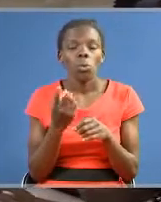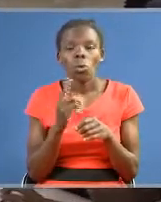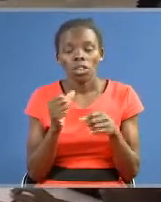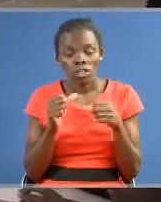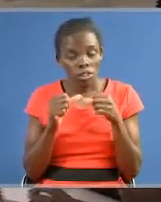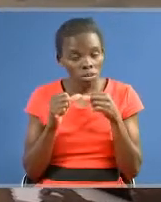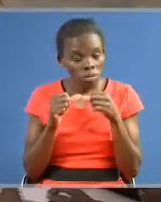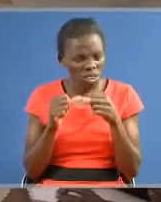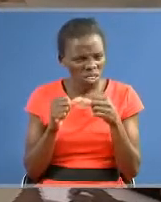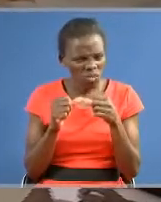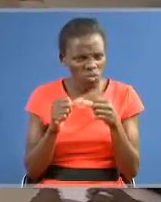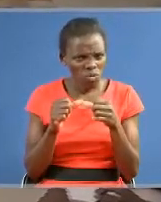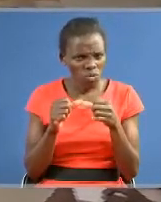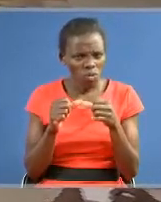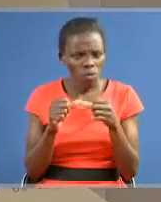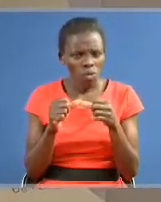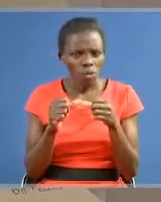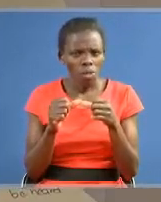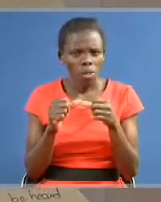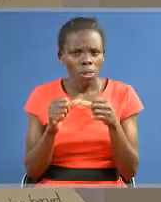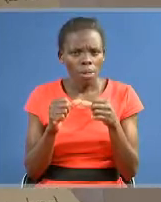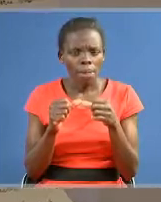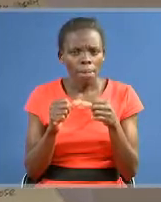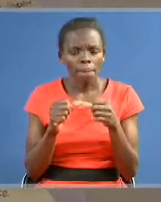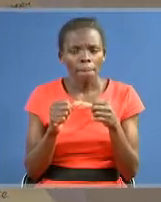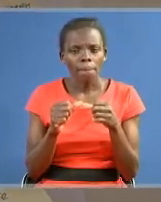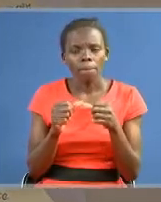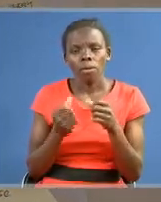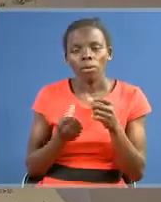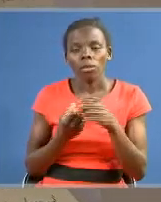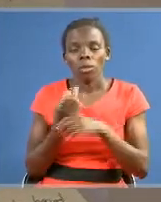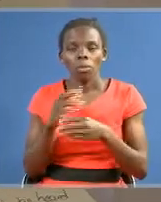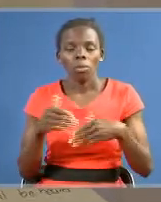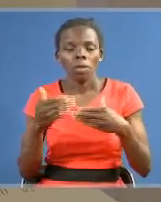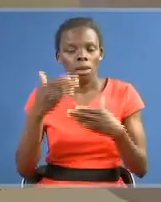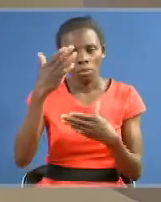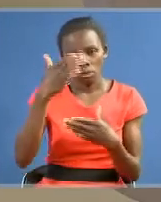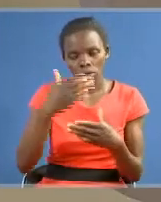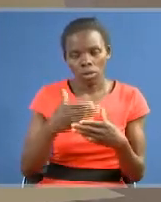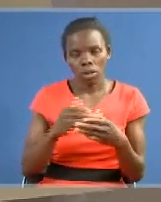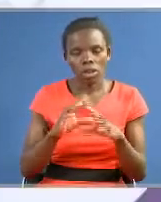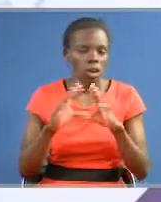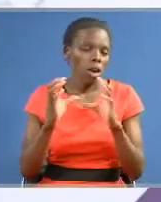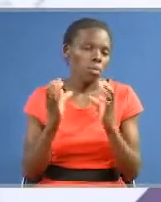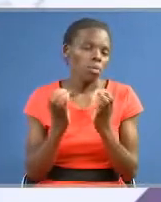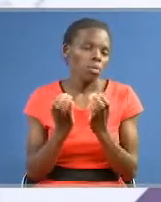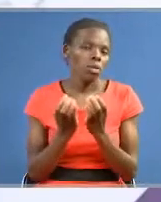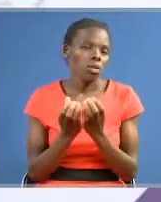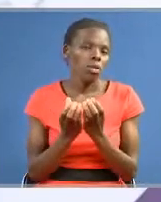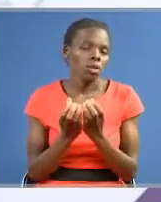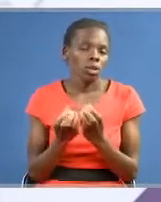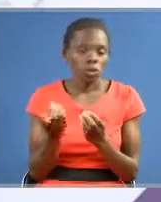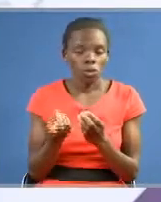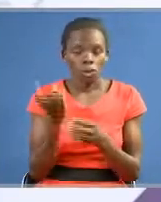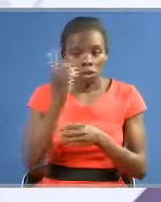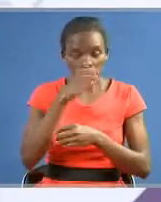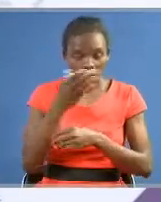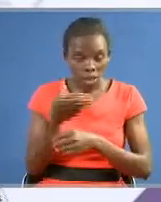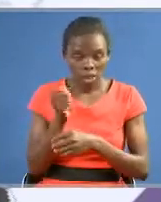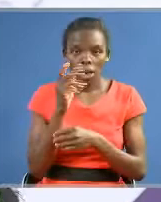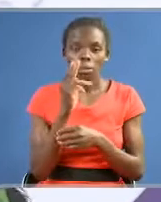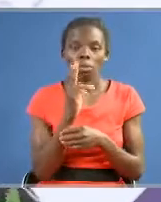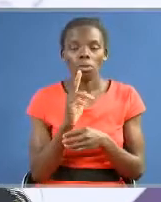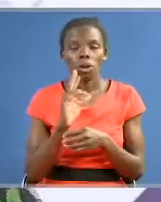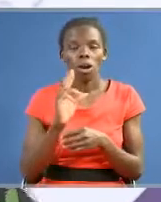wanazidi kukaza, angawa one kuwa masuala ya wanawake yamepewa kipaumbele katika jamii. Na leo niko hapa Kiambu County